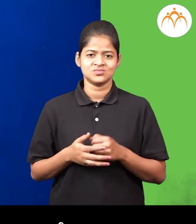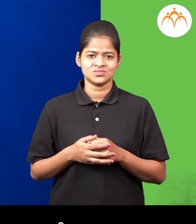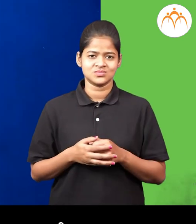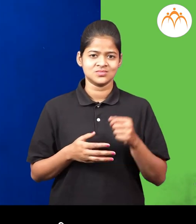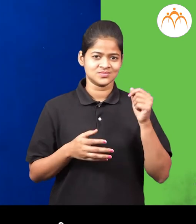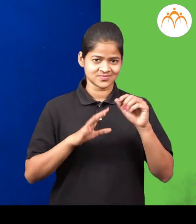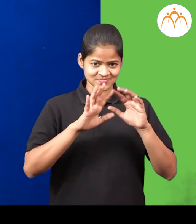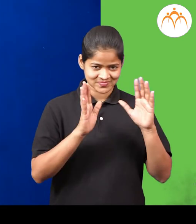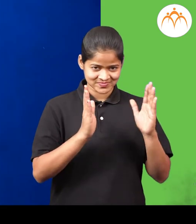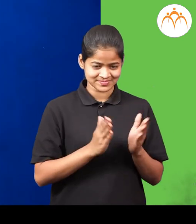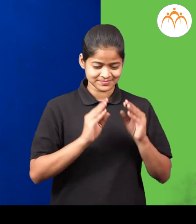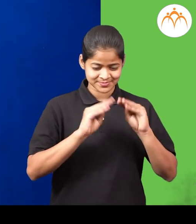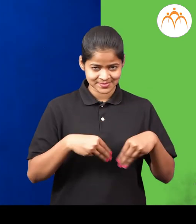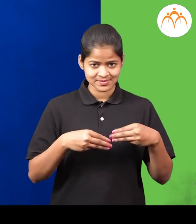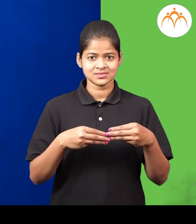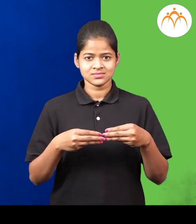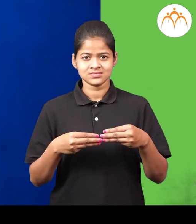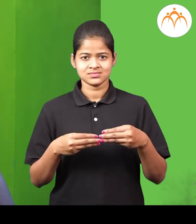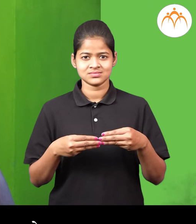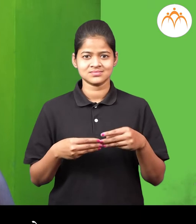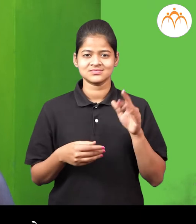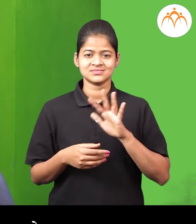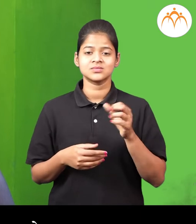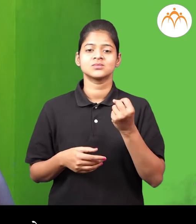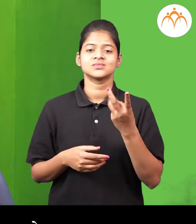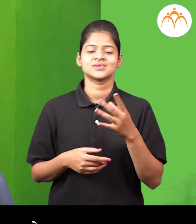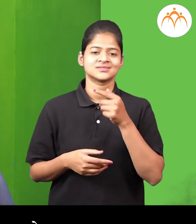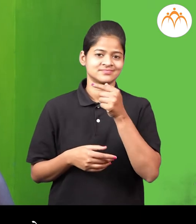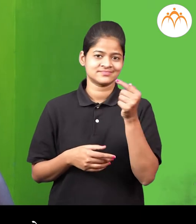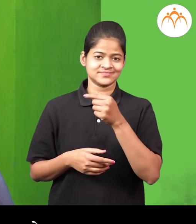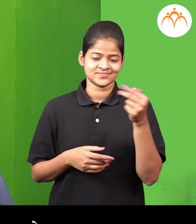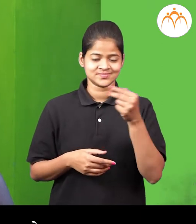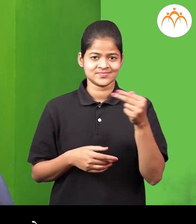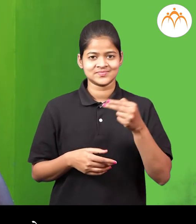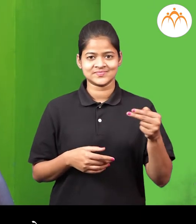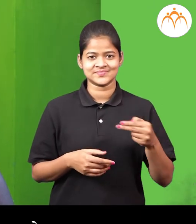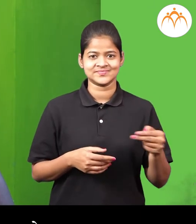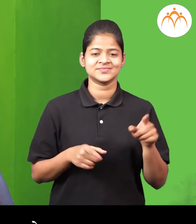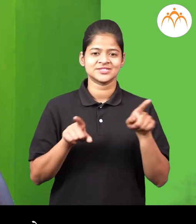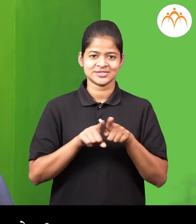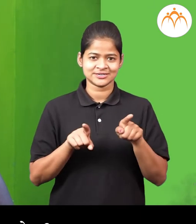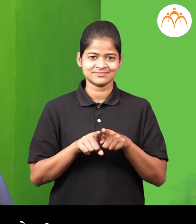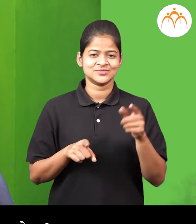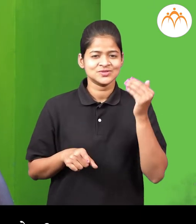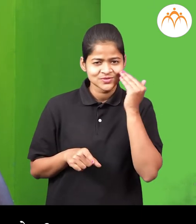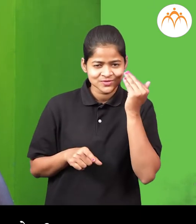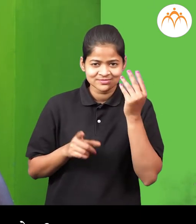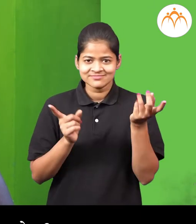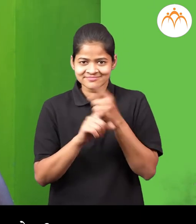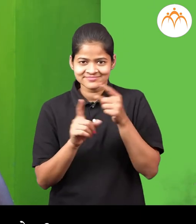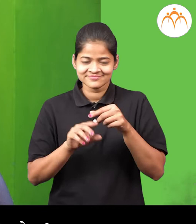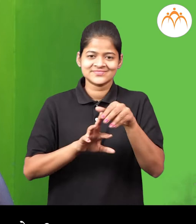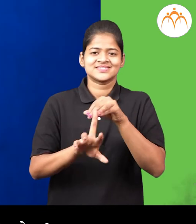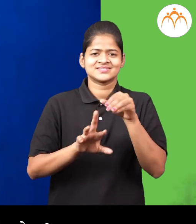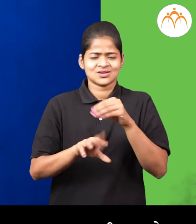कलतने मनुन आंकाना नाव असता हो ना आणि मगाशी तु वड़ां पेक्षा गोटे जासता है कसा पटकन